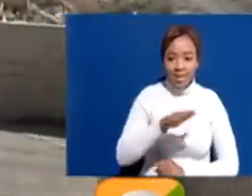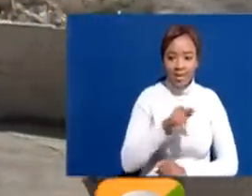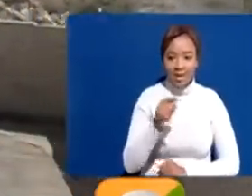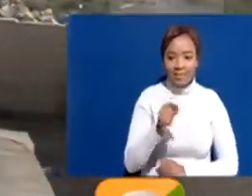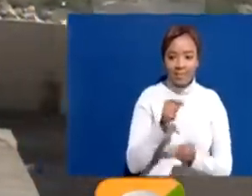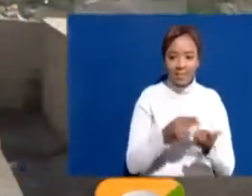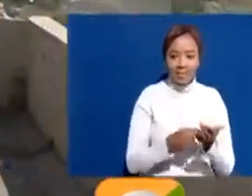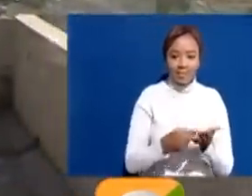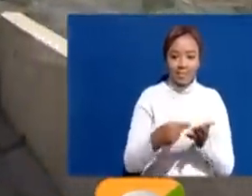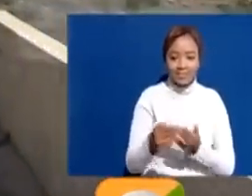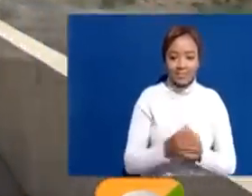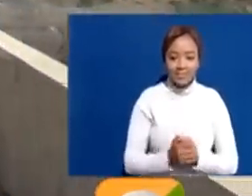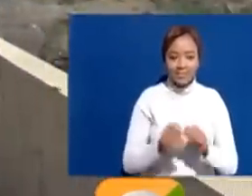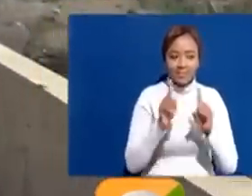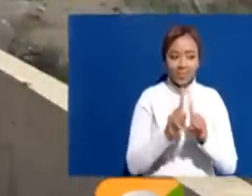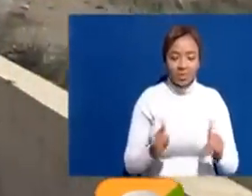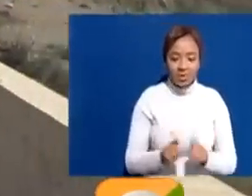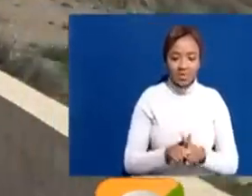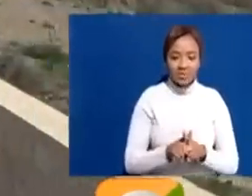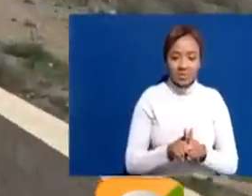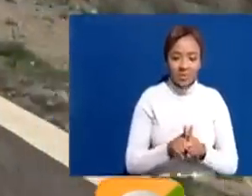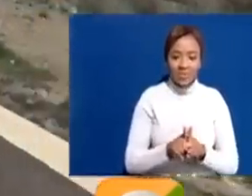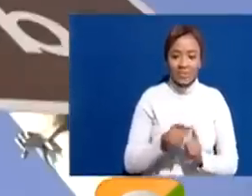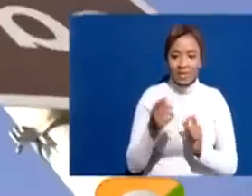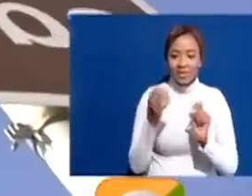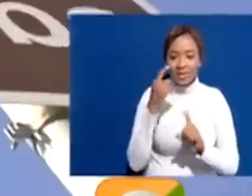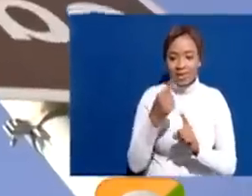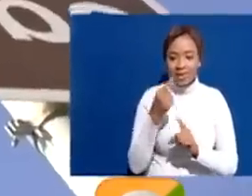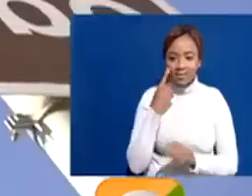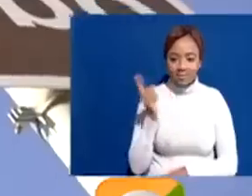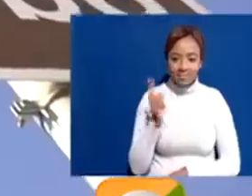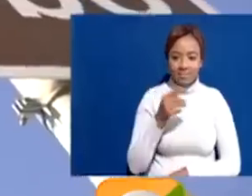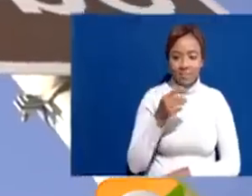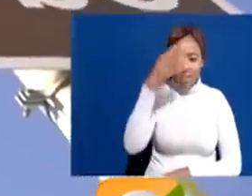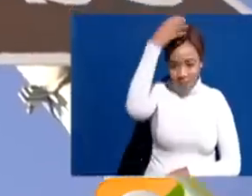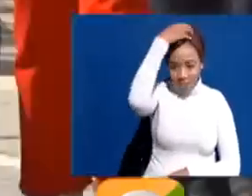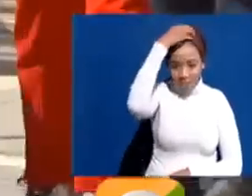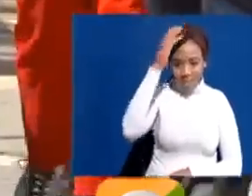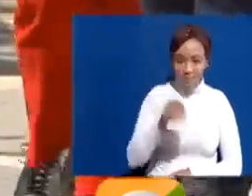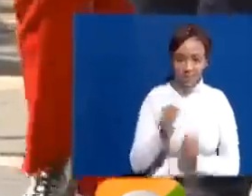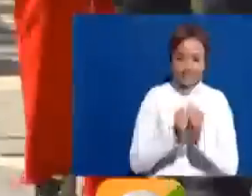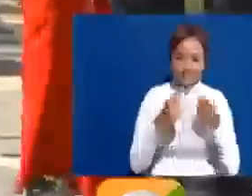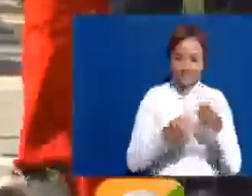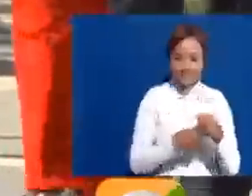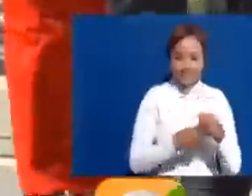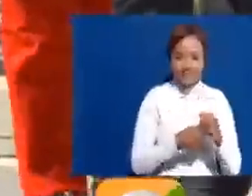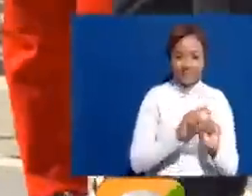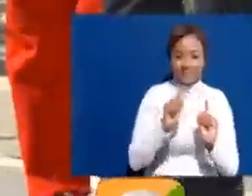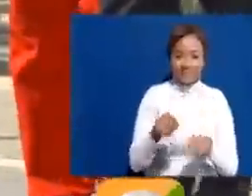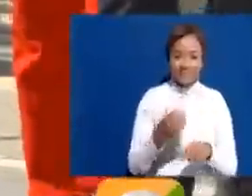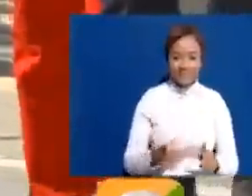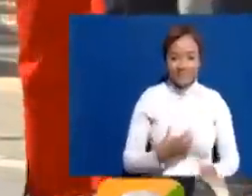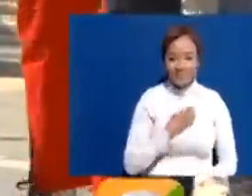mtakatifu. Baadaye mwaka wa 2009, Papa Mtakatifu Benedikta wa 16 alizuru mlima